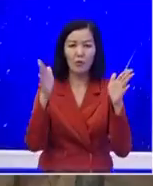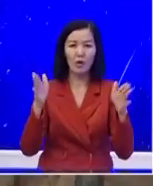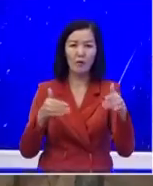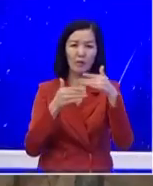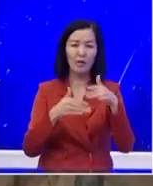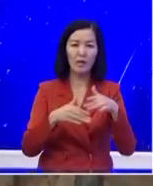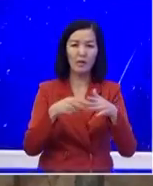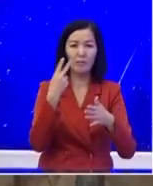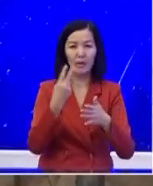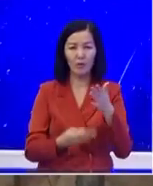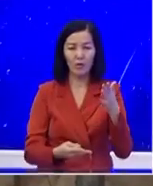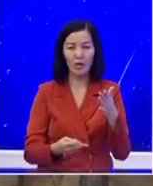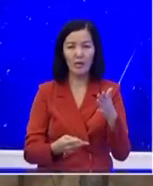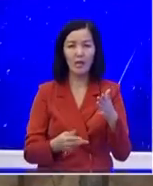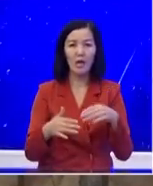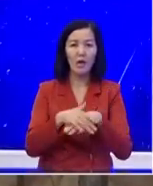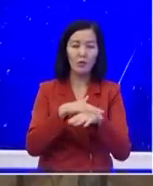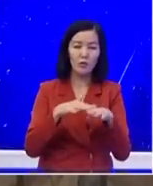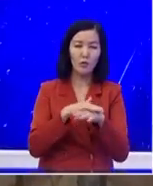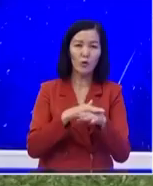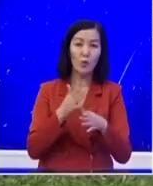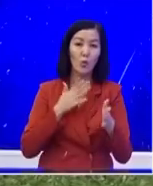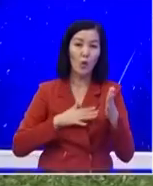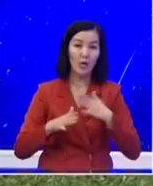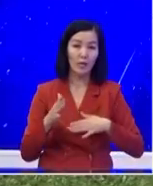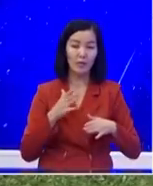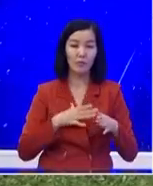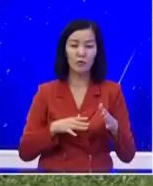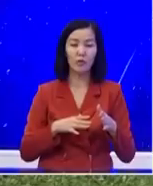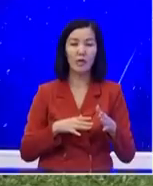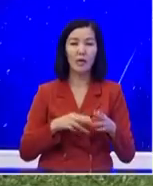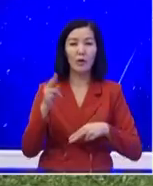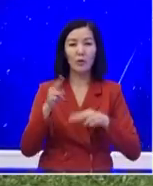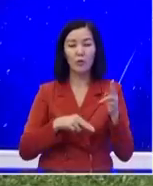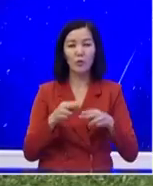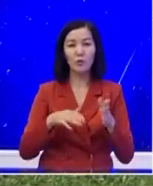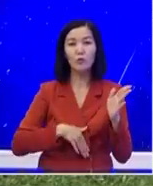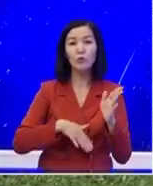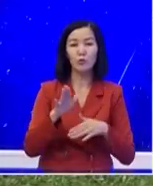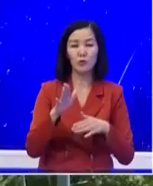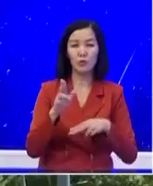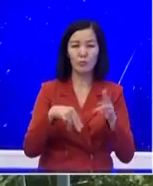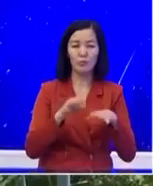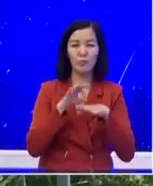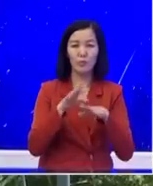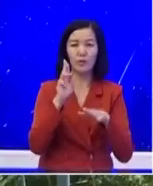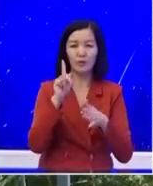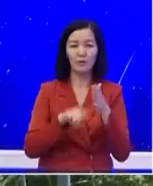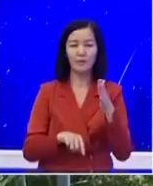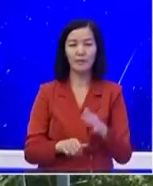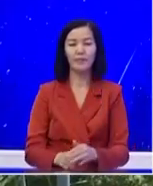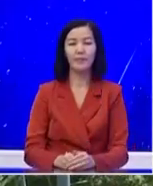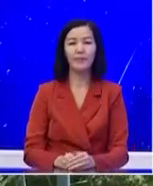қираған. Ауыл тұрғындары қуанып жүр. Көптен көкейде жүрген мәселе. Мердігерлер сапалы саламыз деп сендіріп отыр.